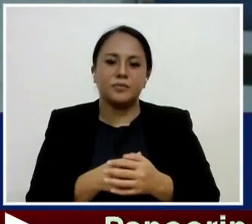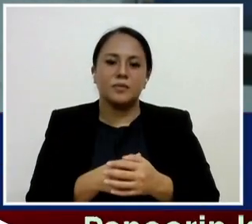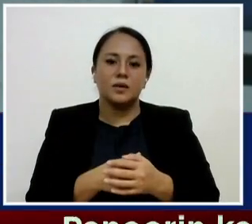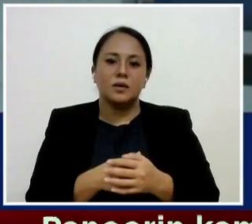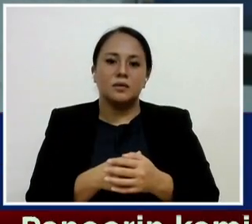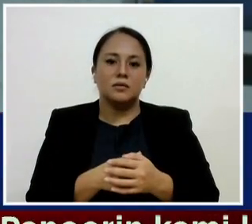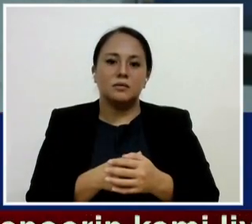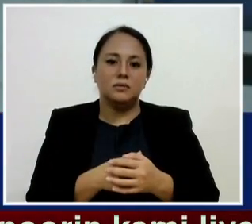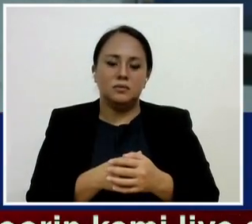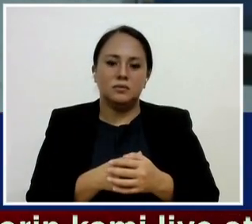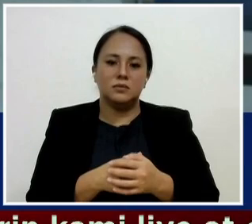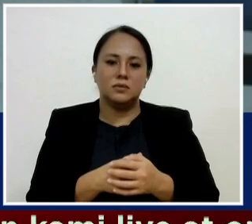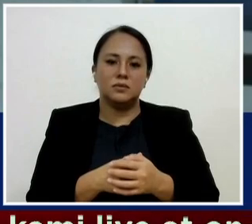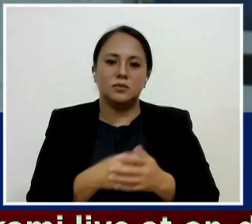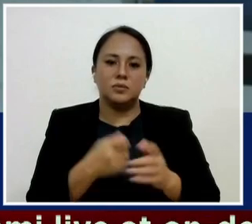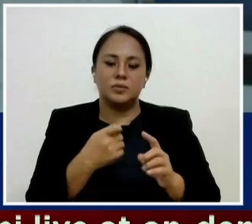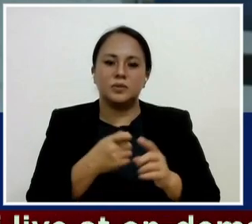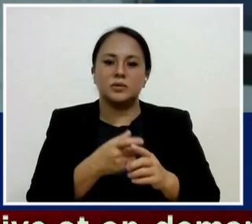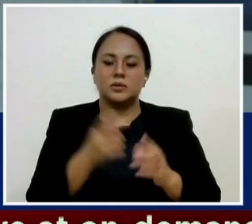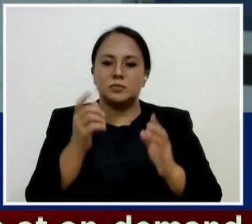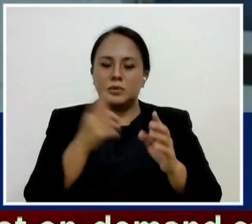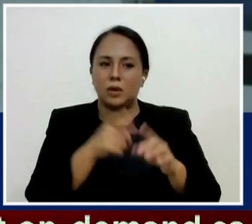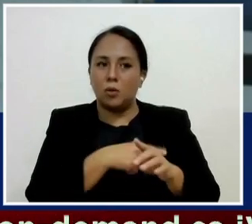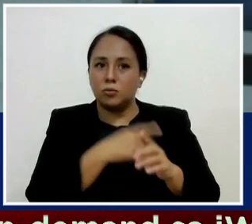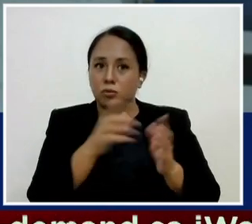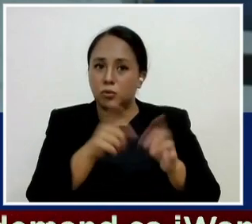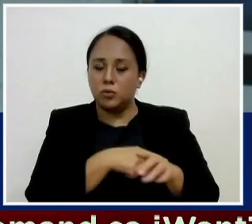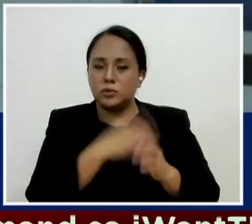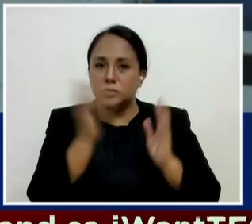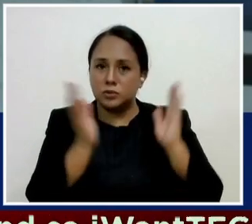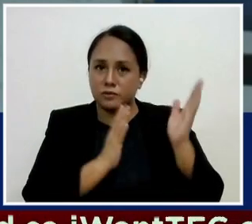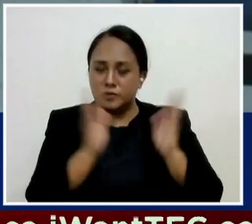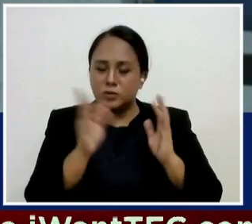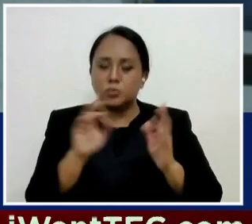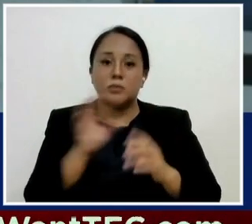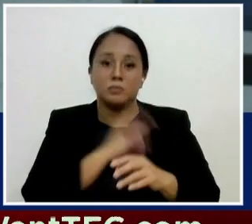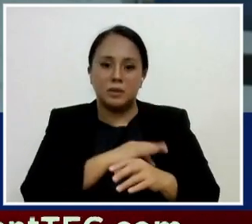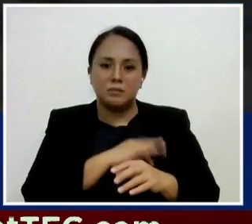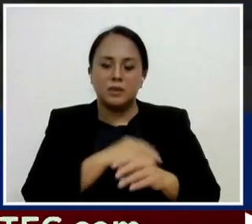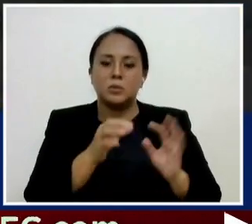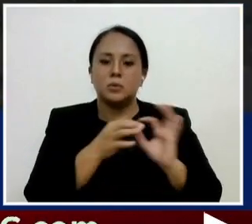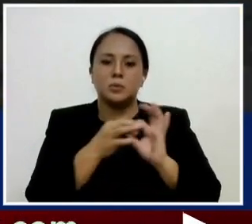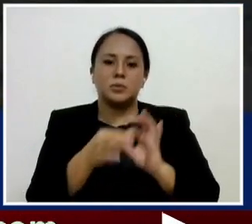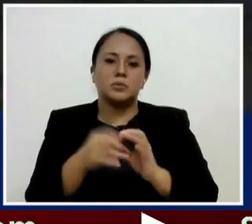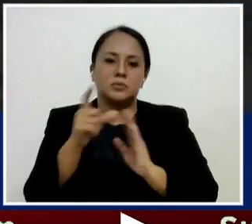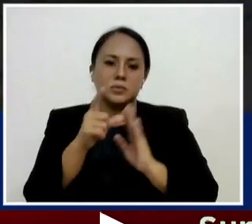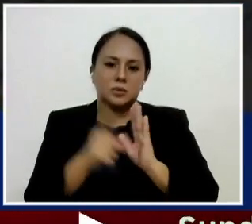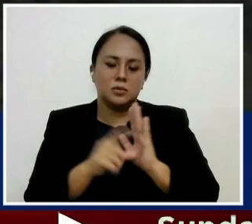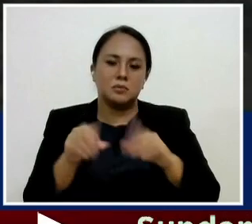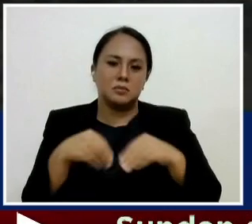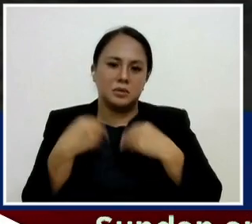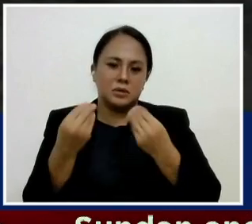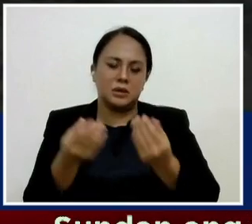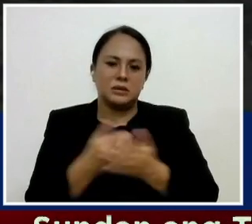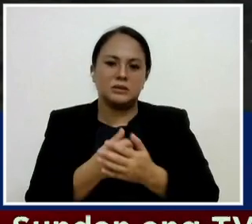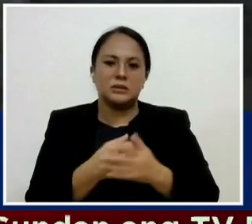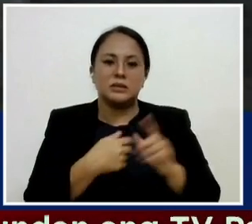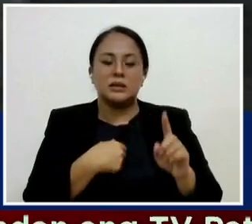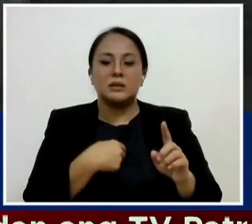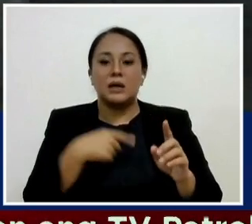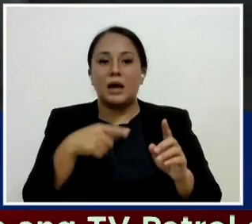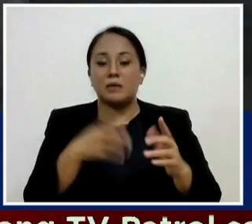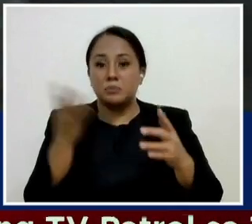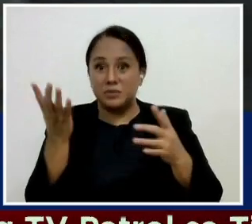From the length of service, kung whatever is due to them, according sa batas, ibibigay po yun. Bukod sa reckless imprudence resulting in